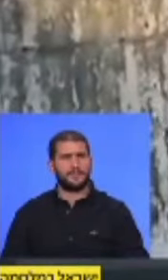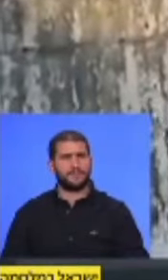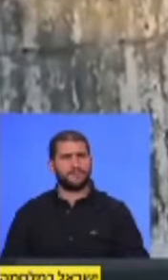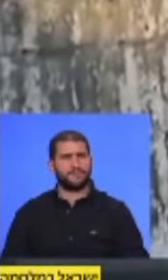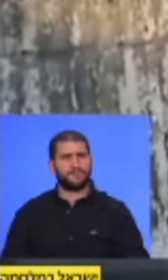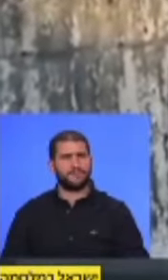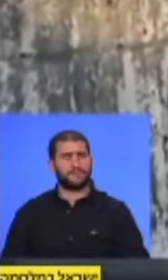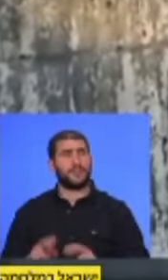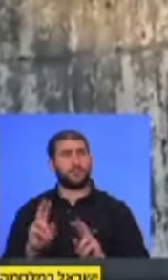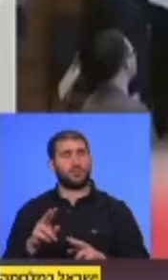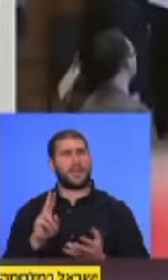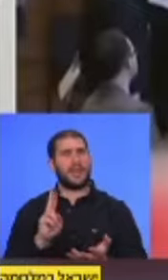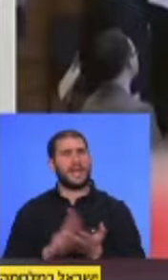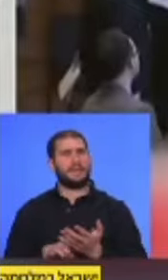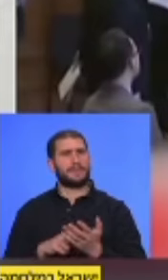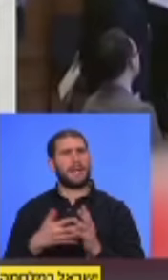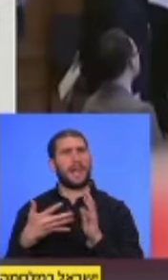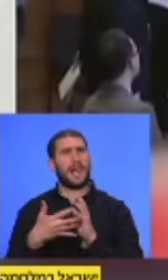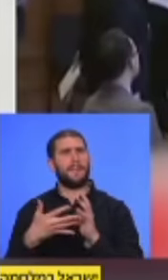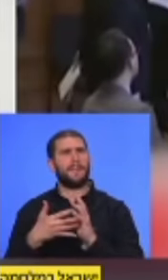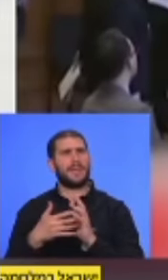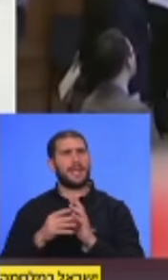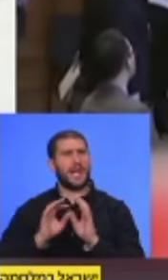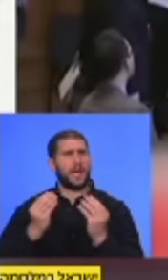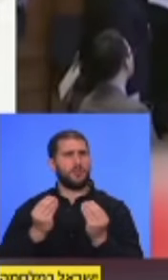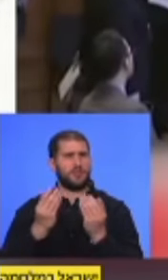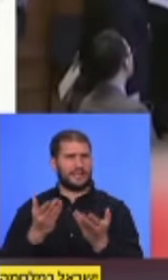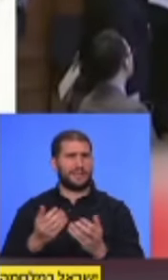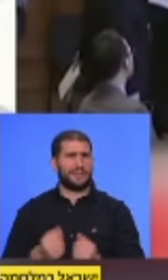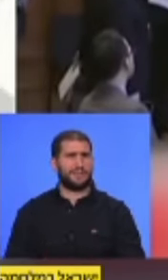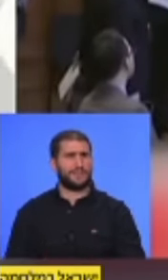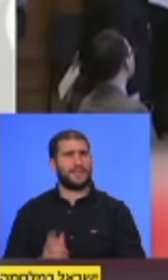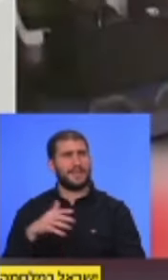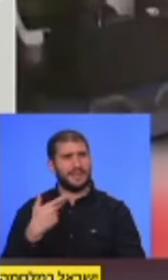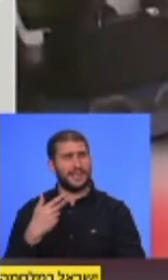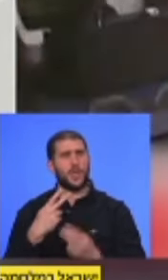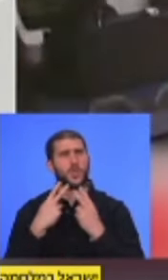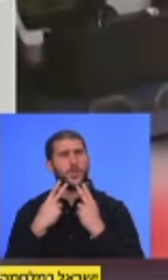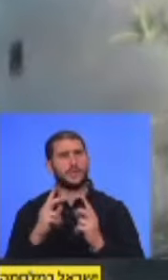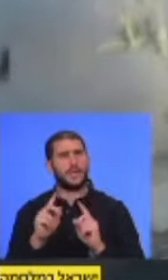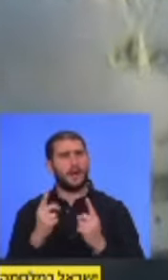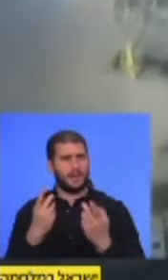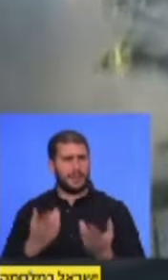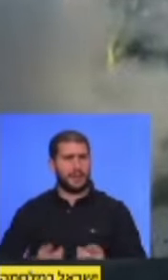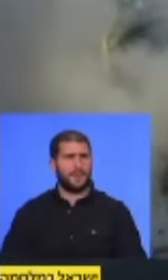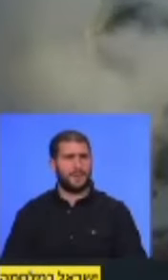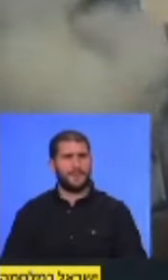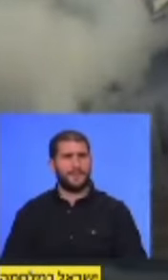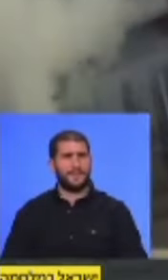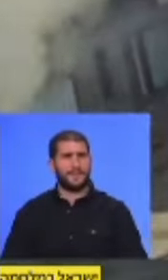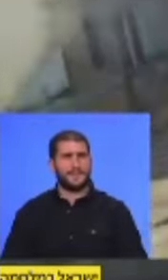יש פה לגיטימציה לבדיקה של זה תהיה התוצאה אשר תהיה.